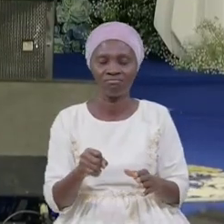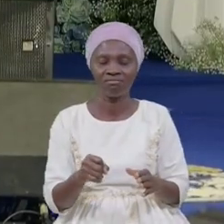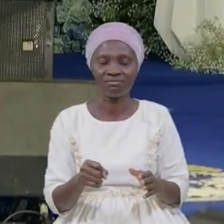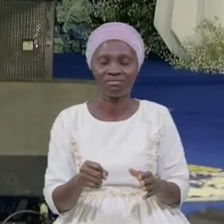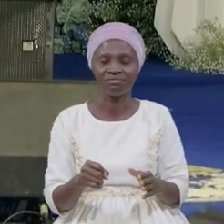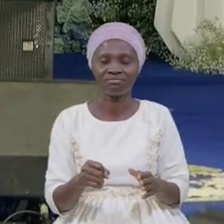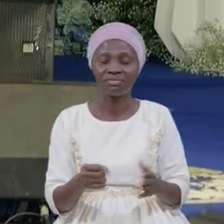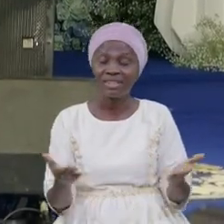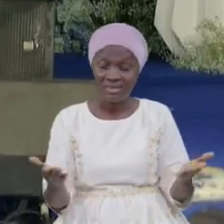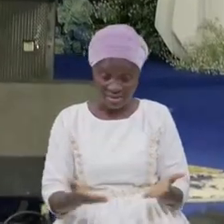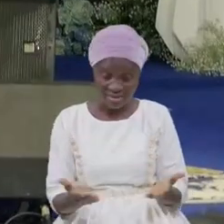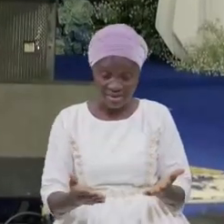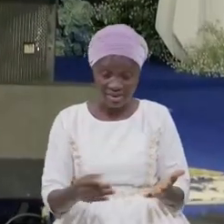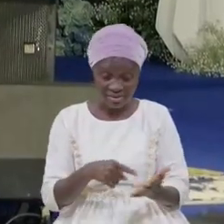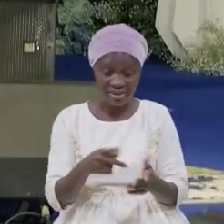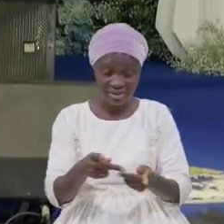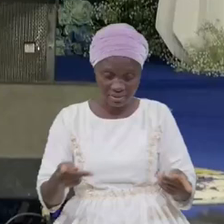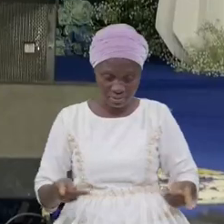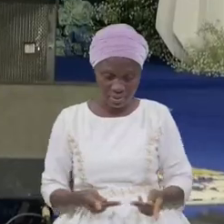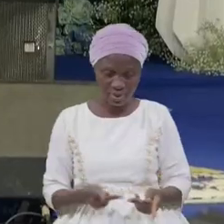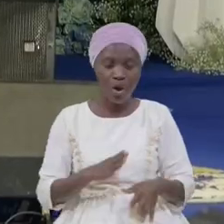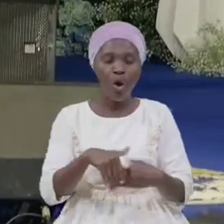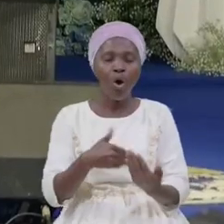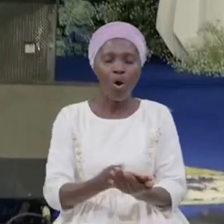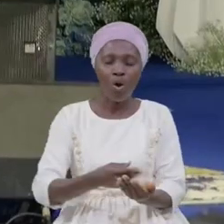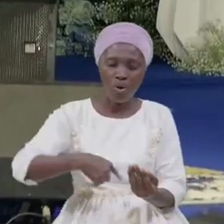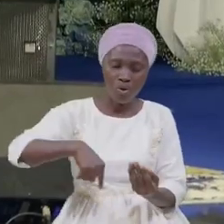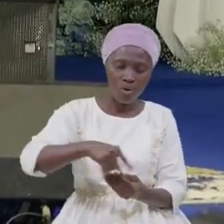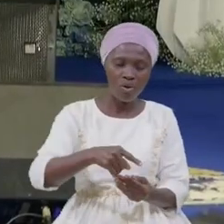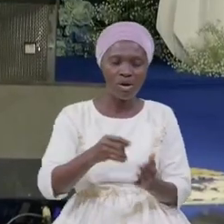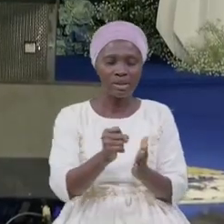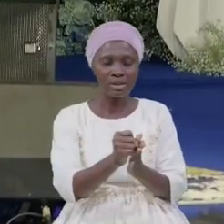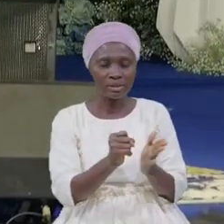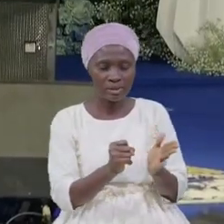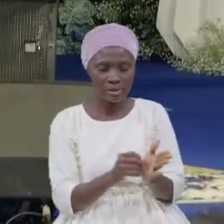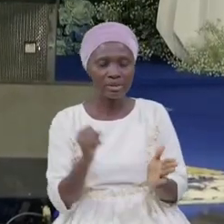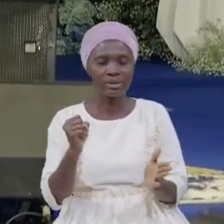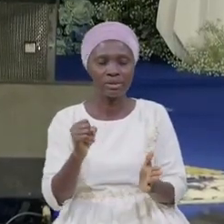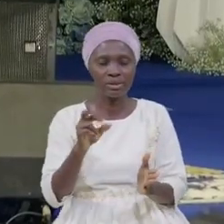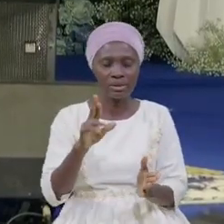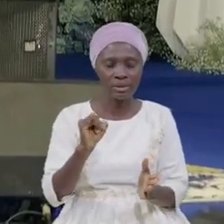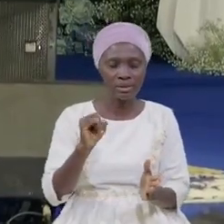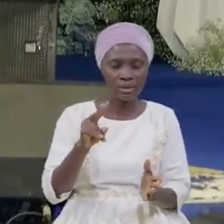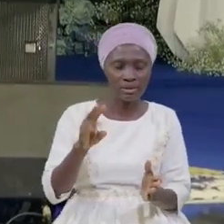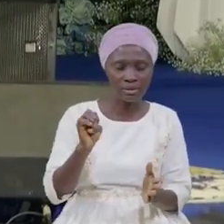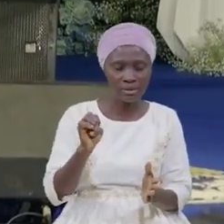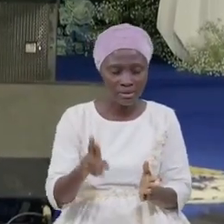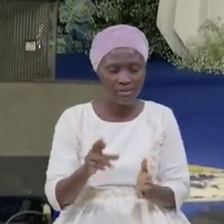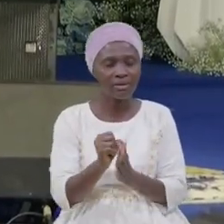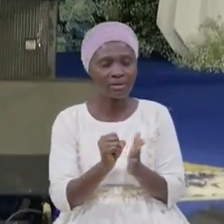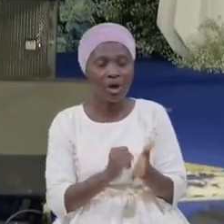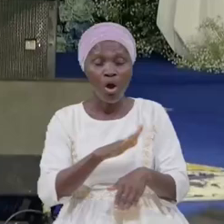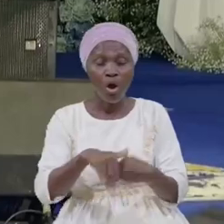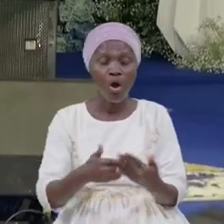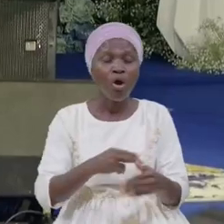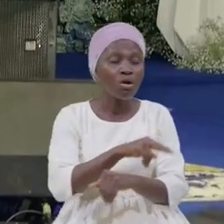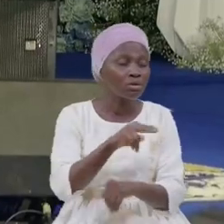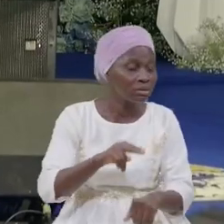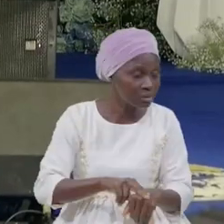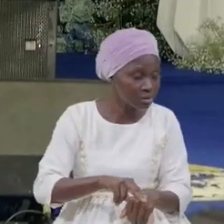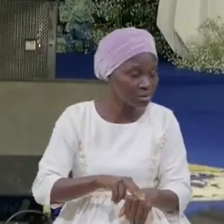à Ouada, à Ouada, et partout dans les États, dans tout l'État de Rivers, dans toute la nation du Nigeria,